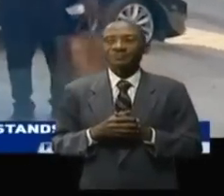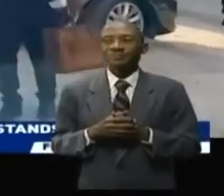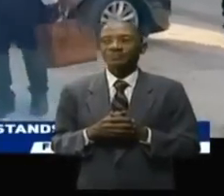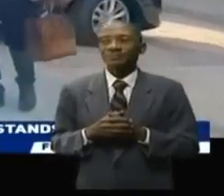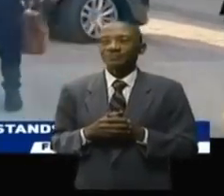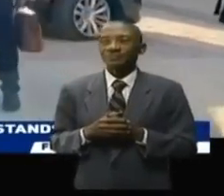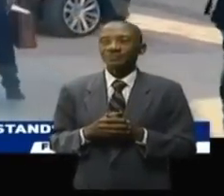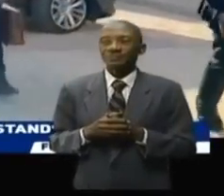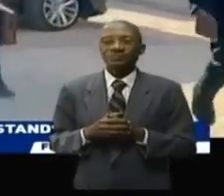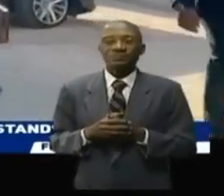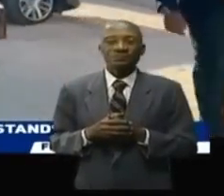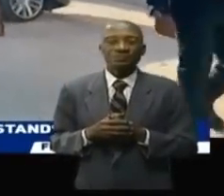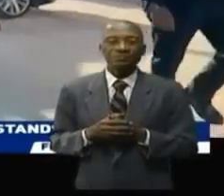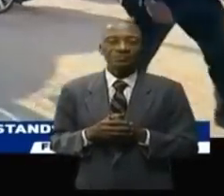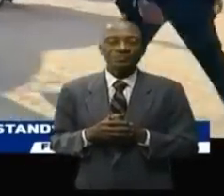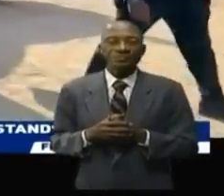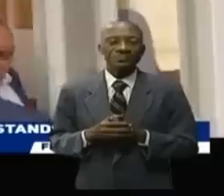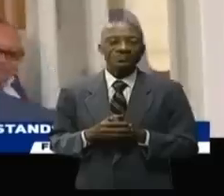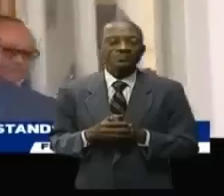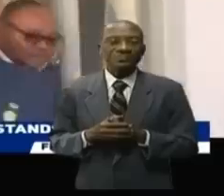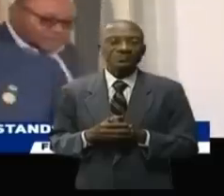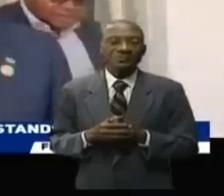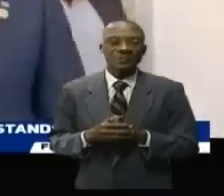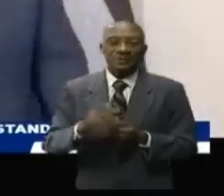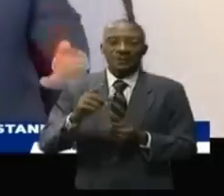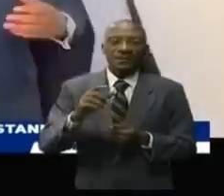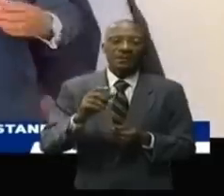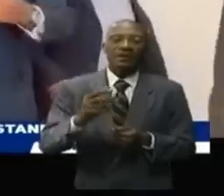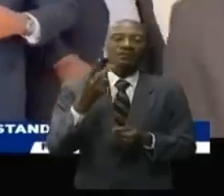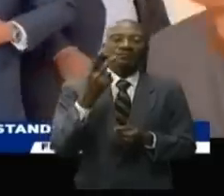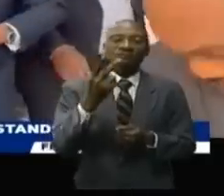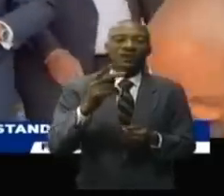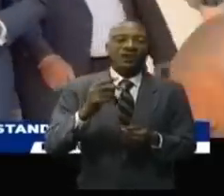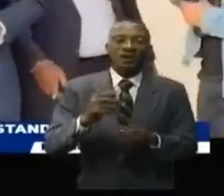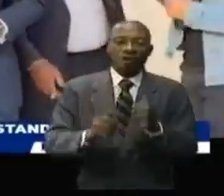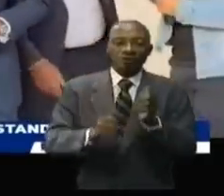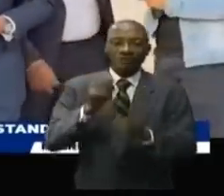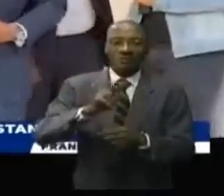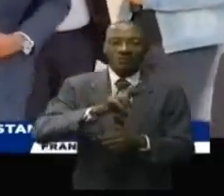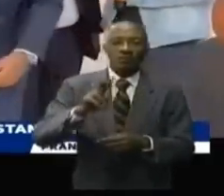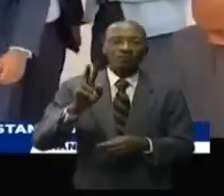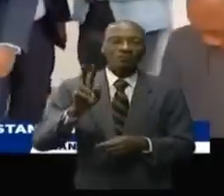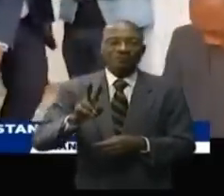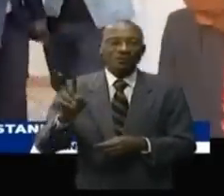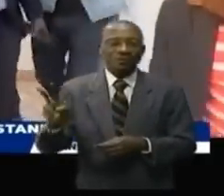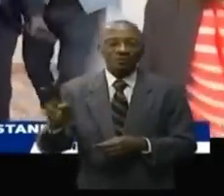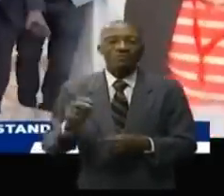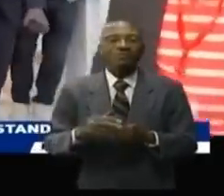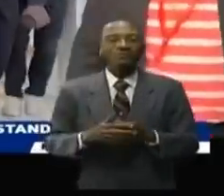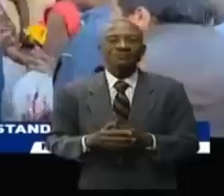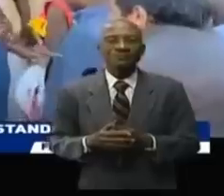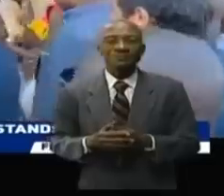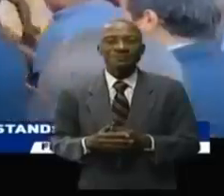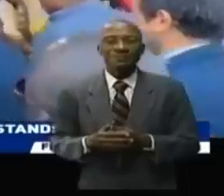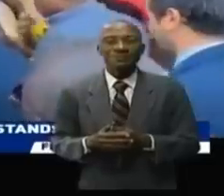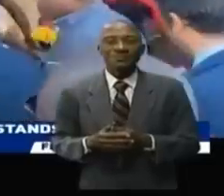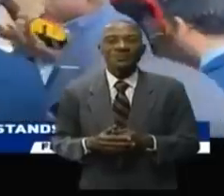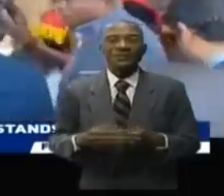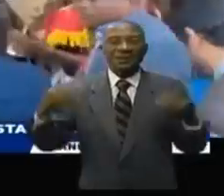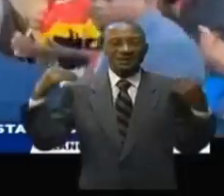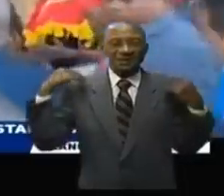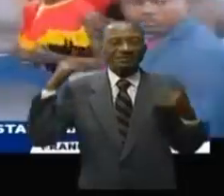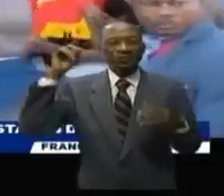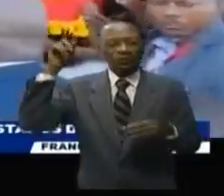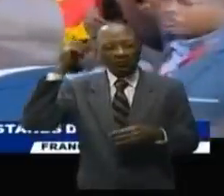En ce dimanche 20 novembre 2022, jour de clôture des travaux du 18e sommet des chefs d'État et de gouvernement de la